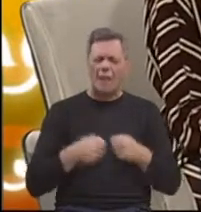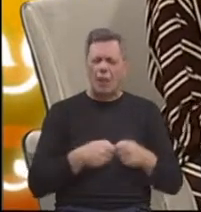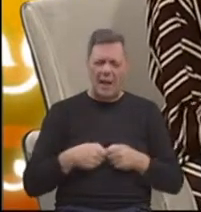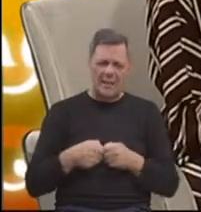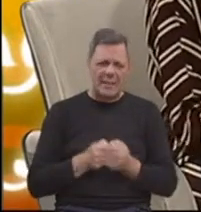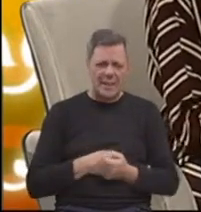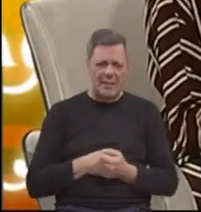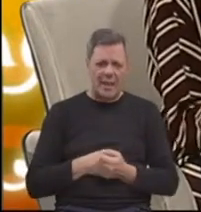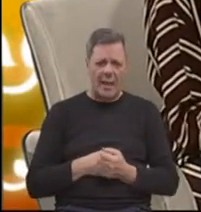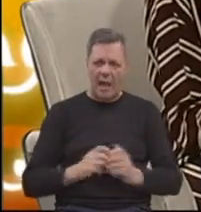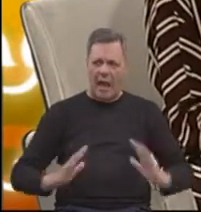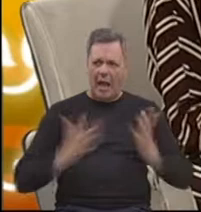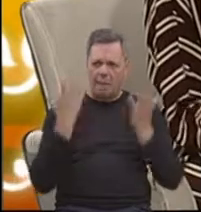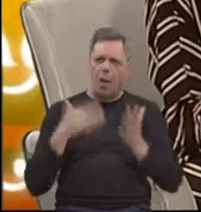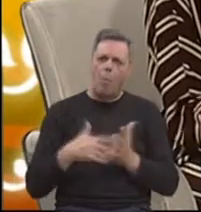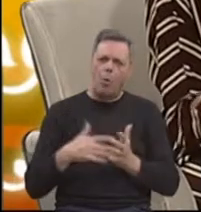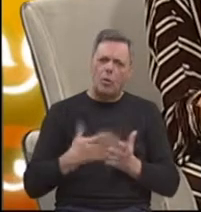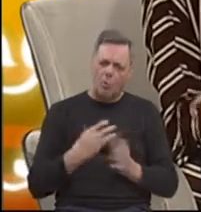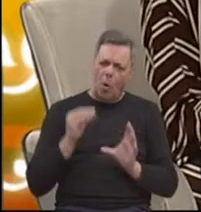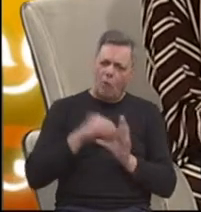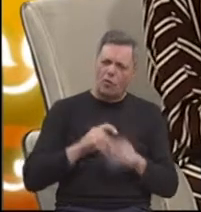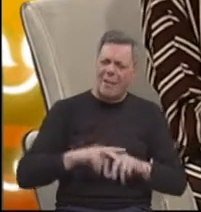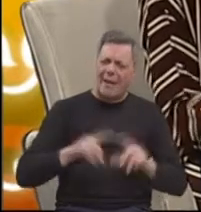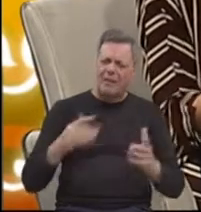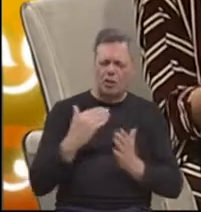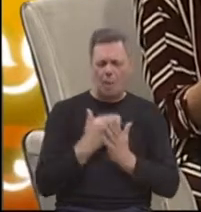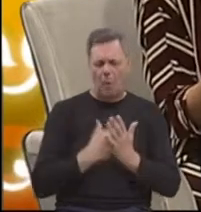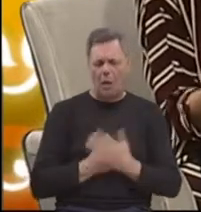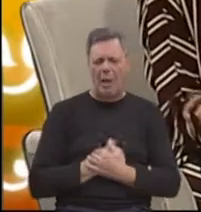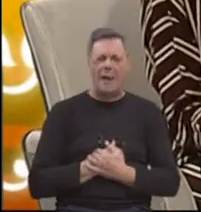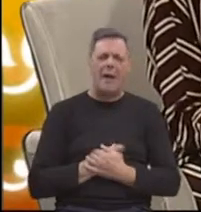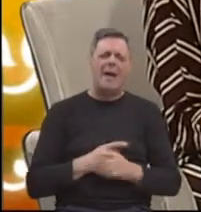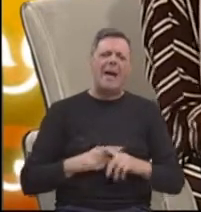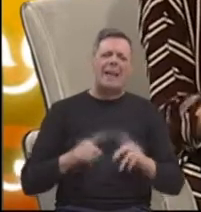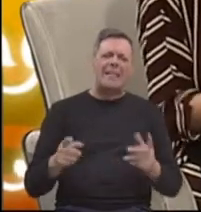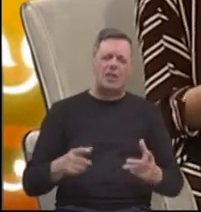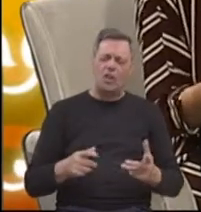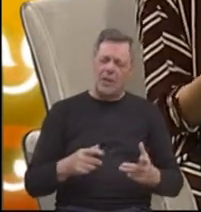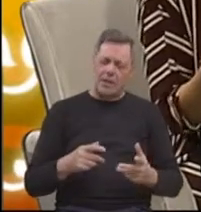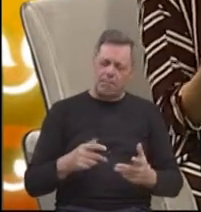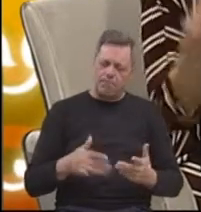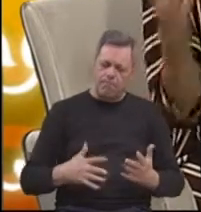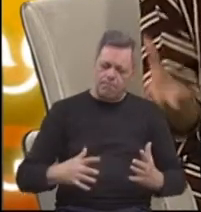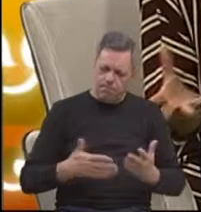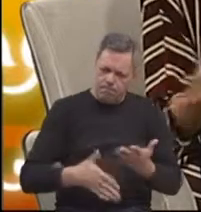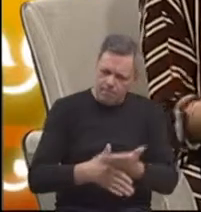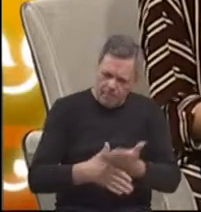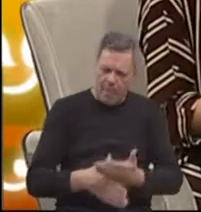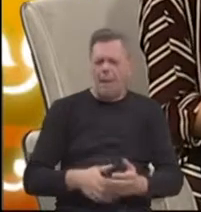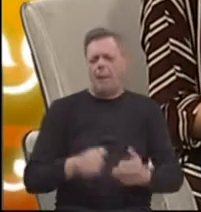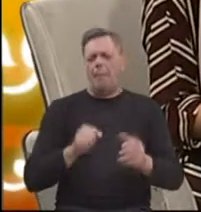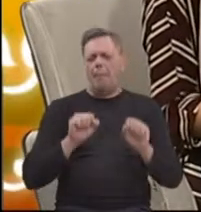zapravo alarmiraju potrebu za uvođenjem različitih programa, različitih intervencija, različitih programa